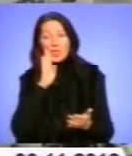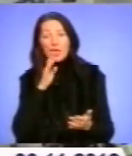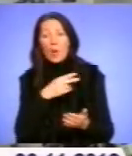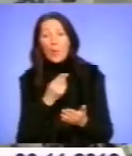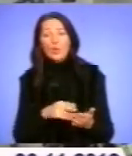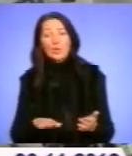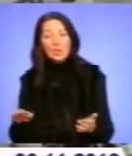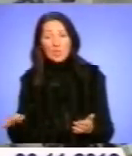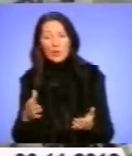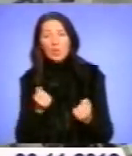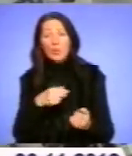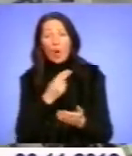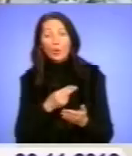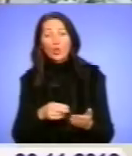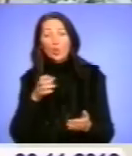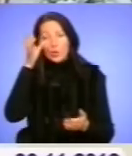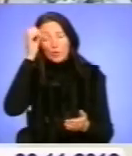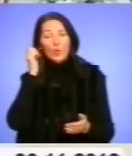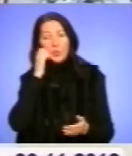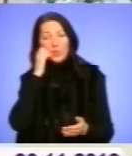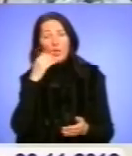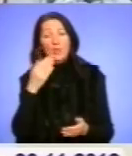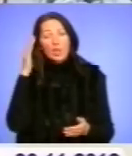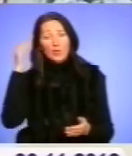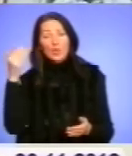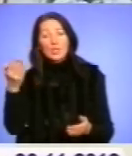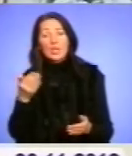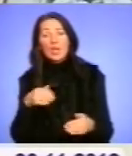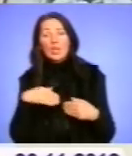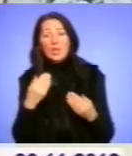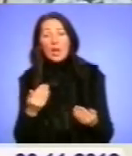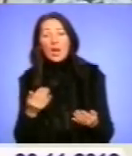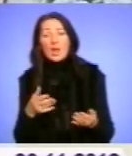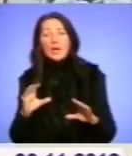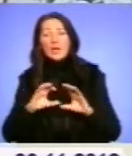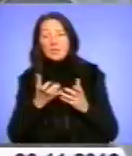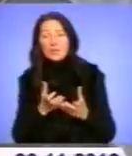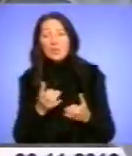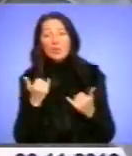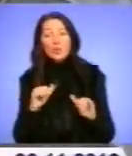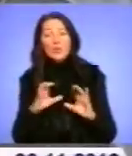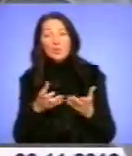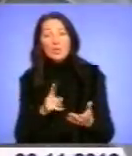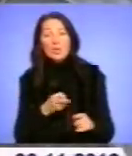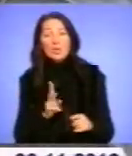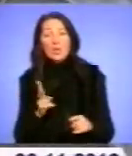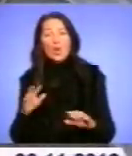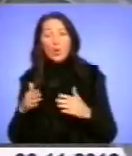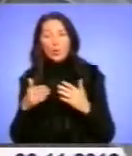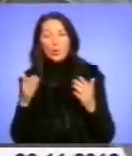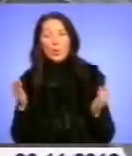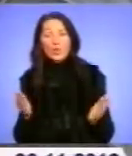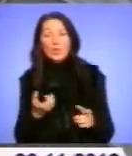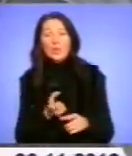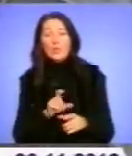отримала художню освіту у Москві. А на творчість її надихає той чудовий світ, який її оточує. Найбільше люблю малювати оцей